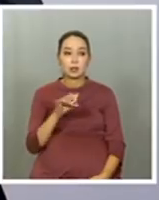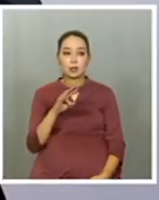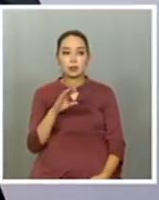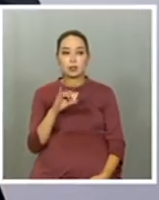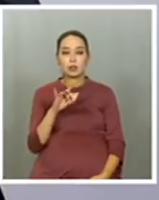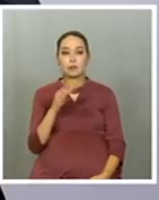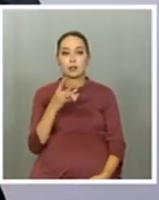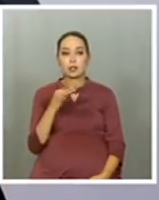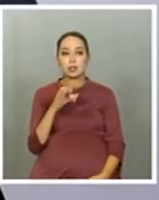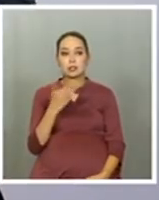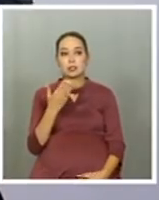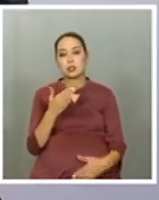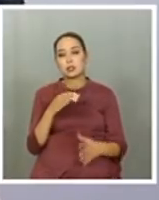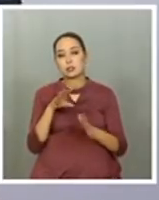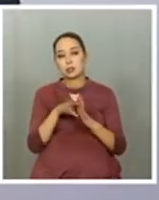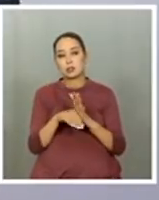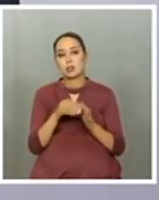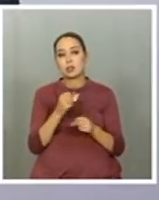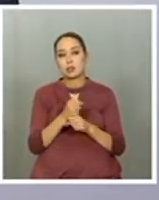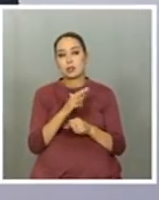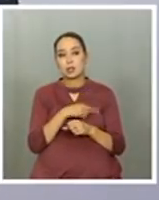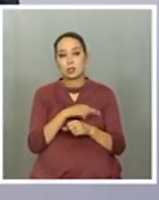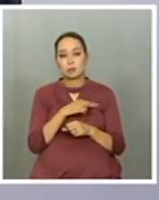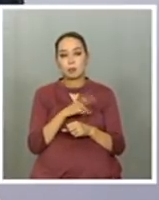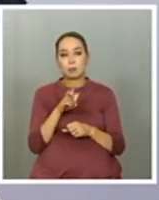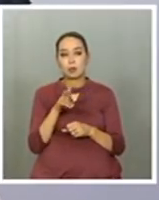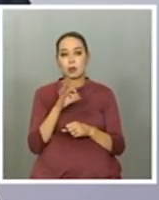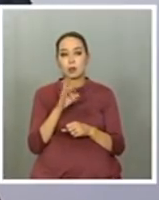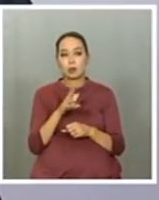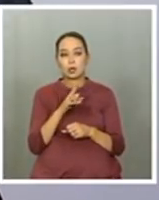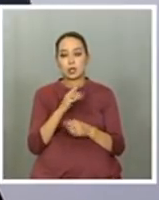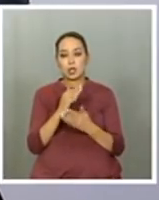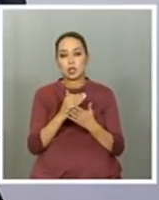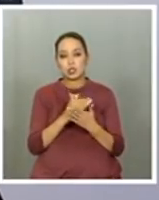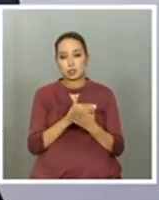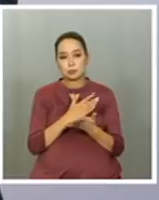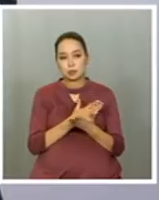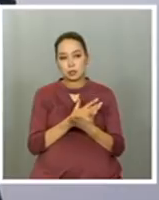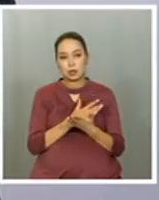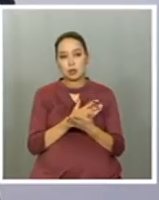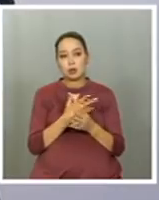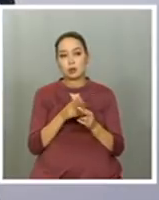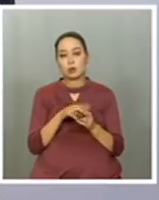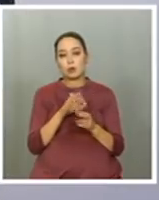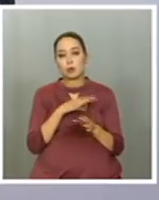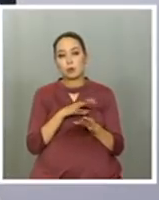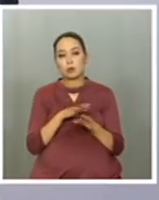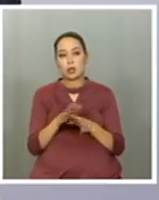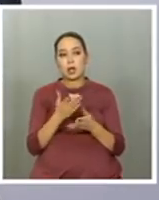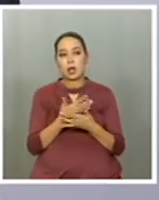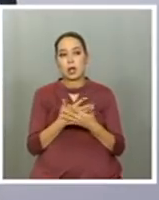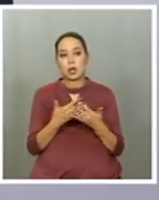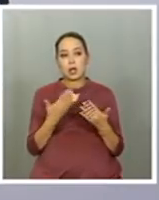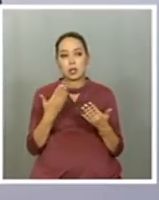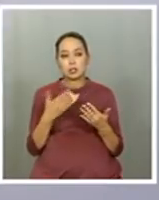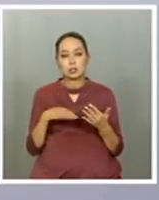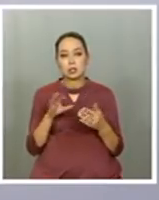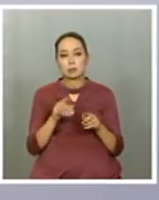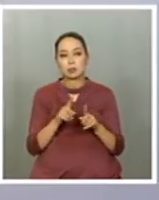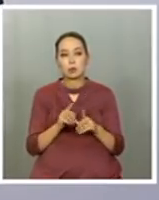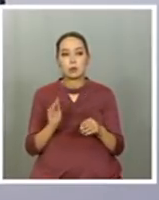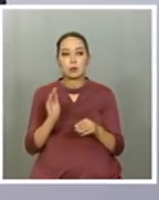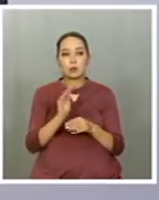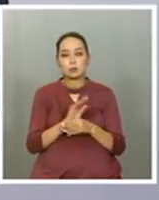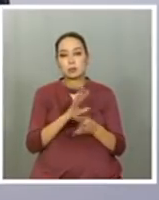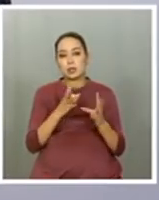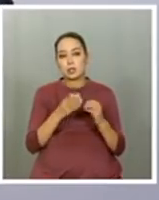келесі режимі блоктар режимі деп аталады. Блоктар режимі қолданушының әртүрлі әрекеттеріне қосымша